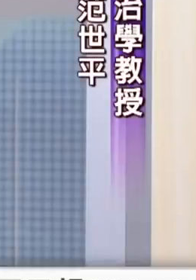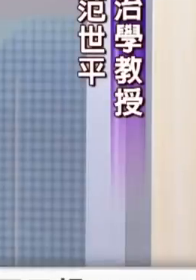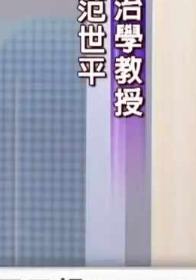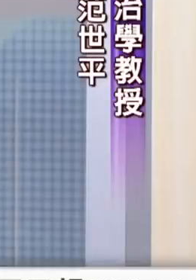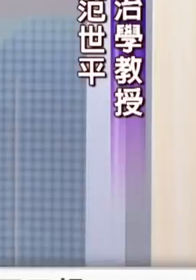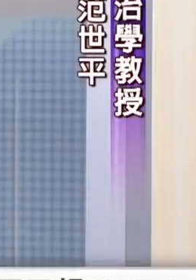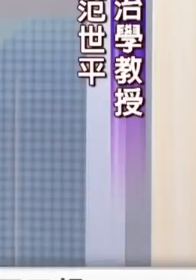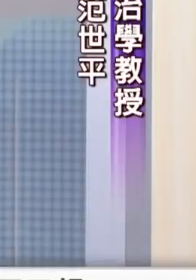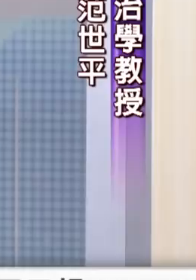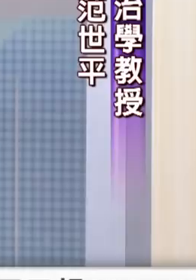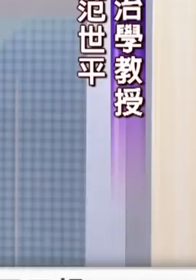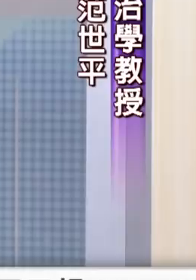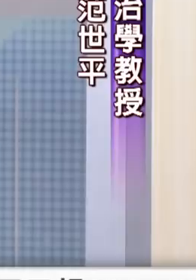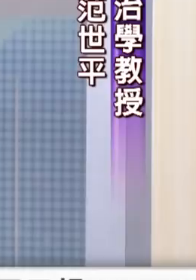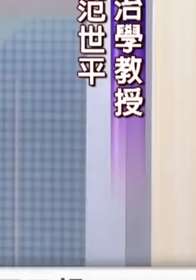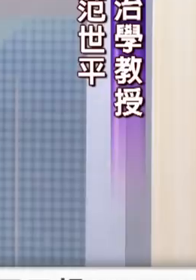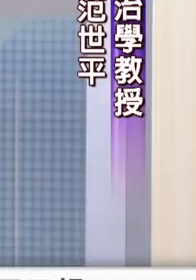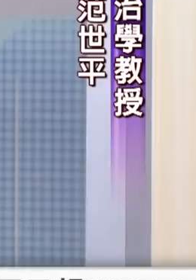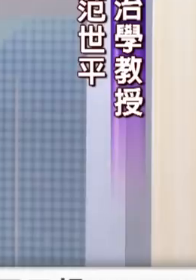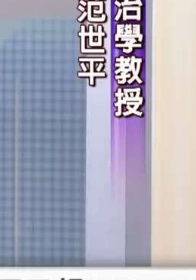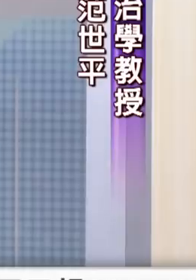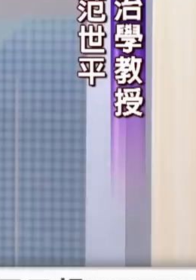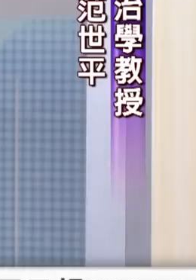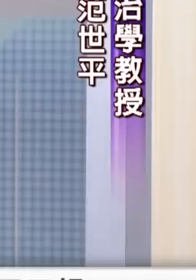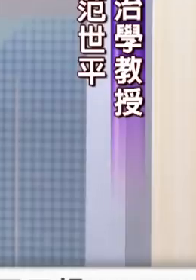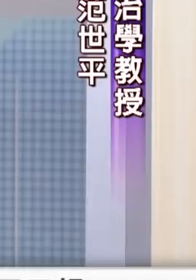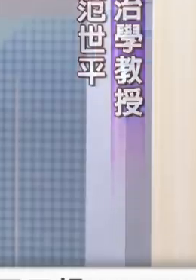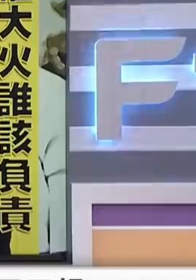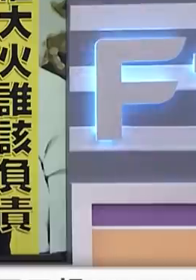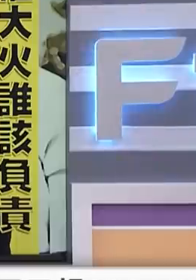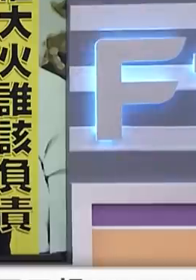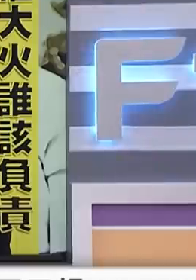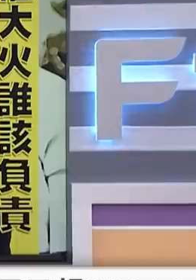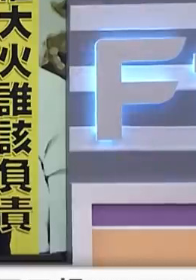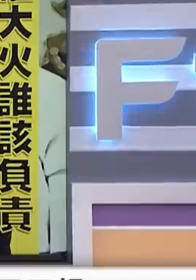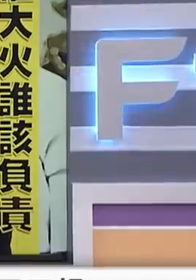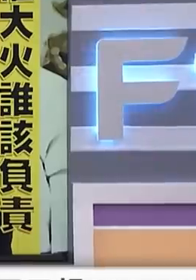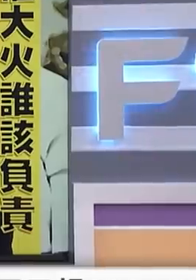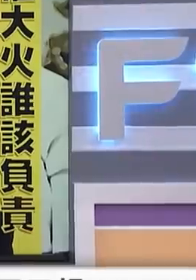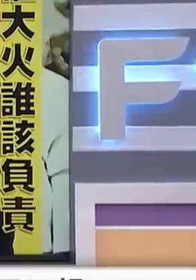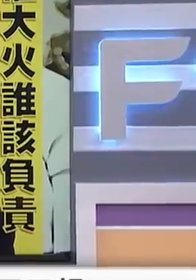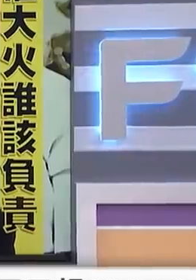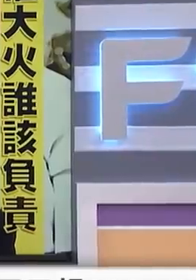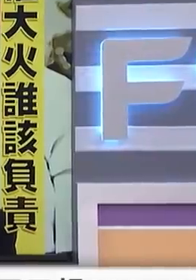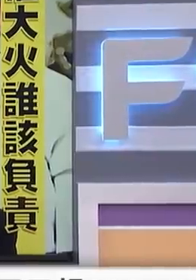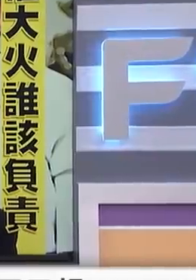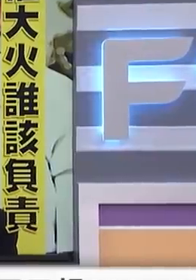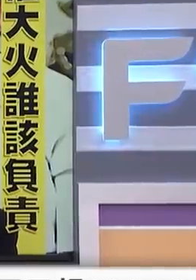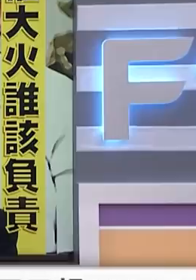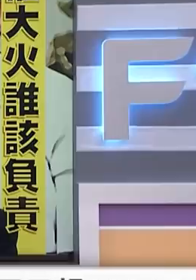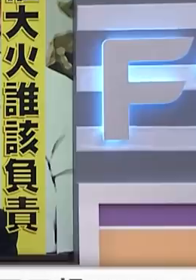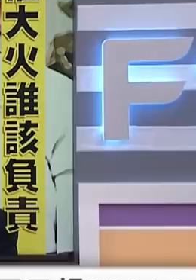哲市府市政团队已经整个松掉了。 真的，市政做好才是最重要。接下来